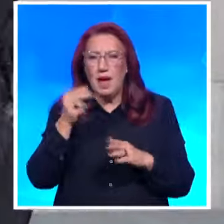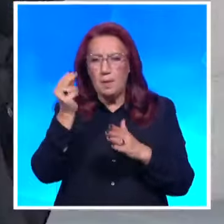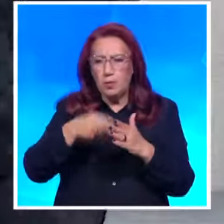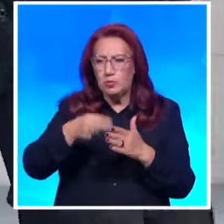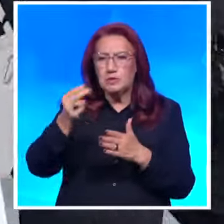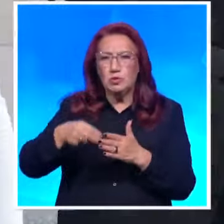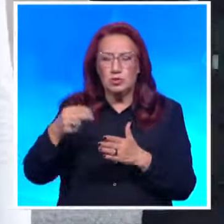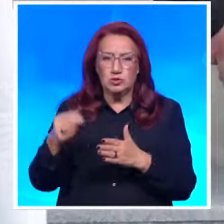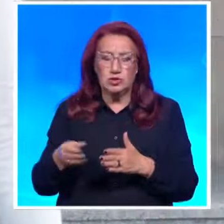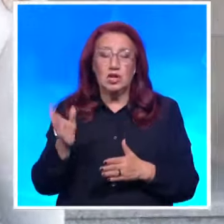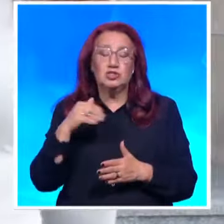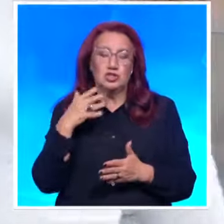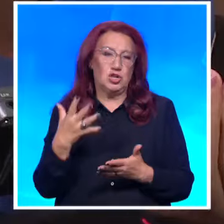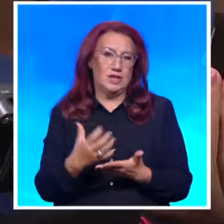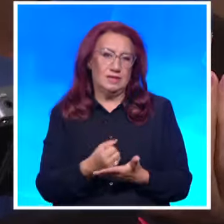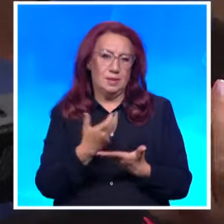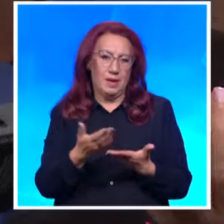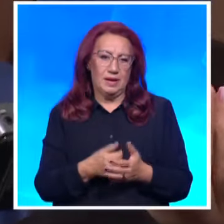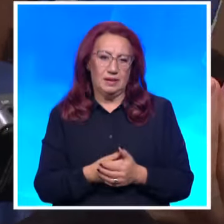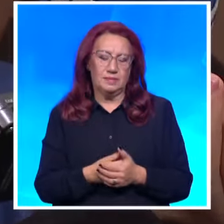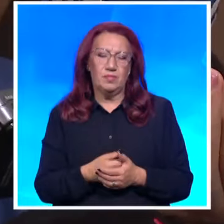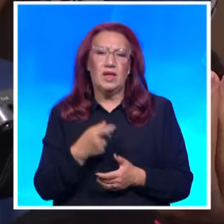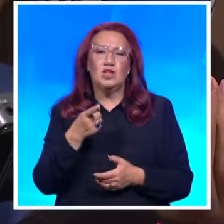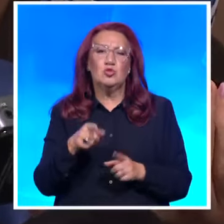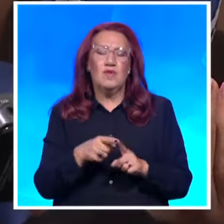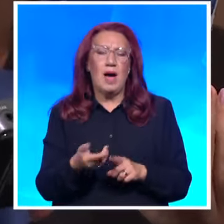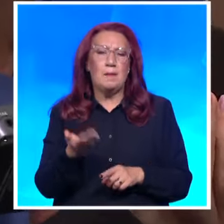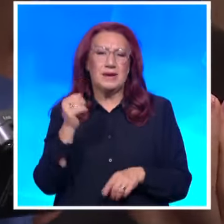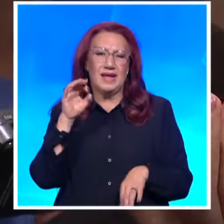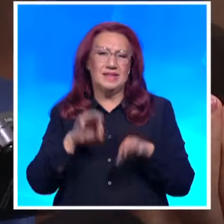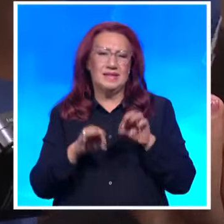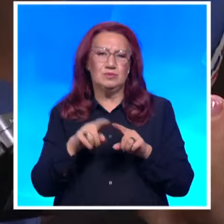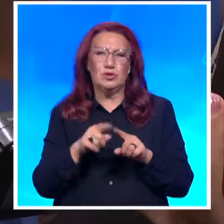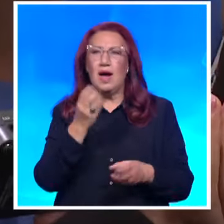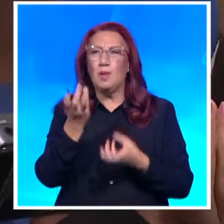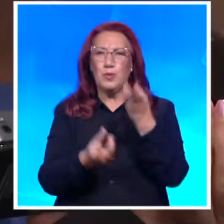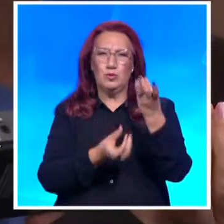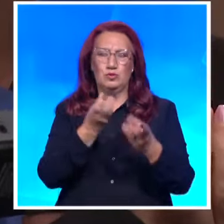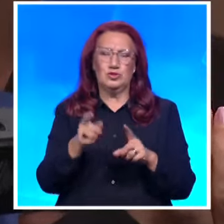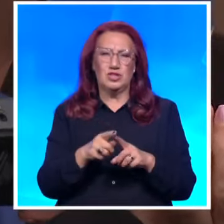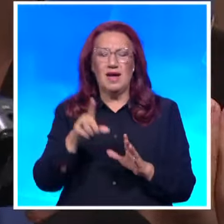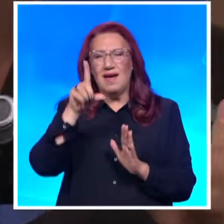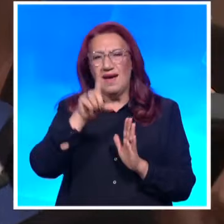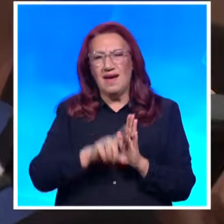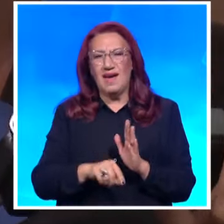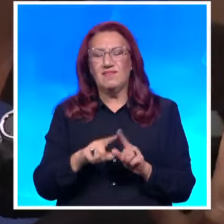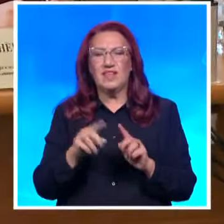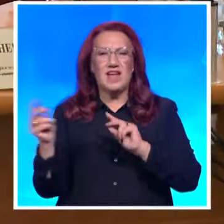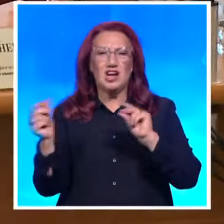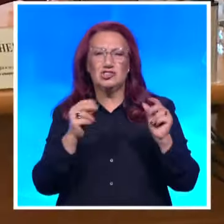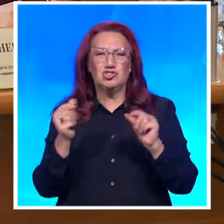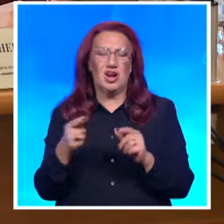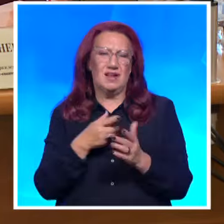сложили, щеше да ги открие. Всичко това са предизборни пошилки, ефтино продуцирана, чалгаризирана версия на холивудски